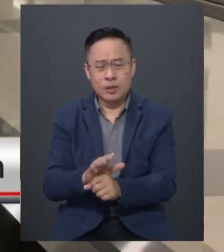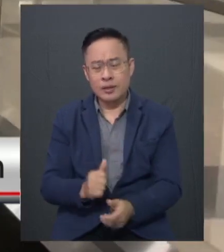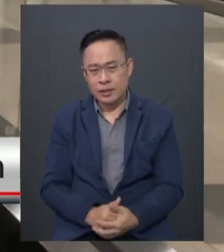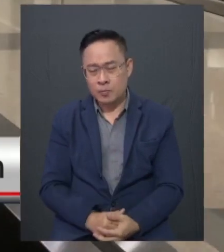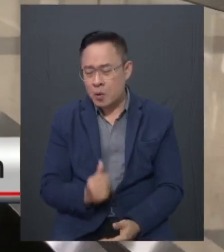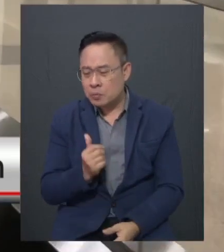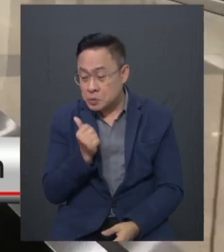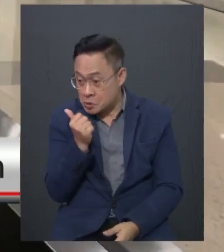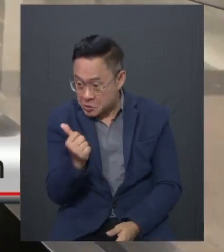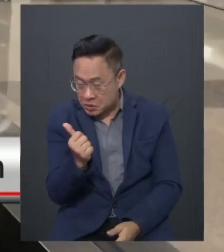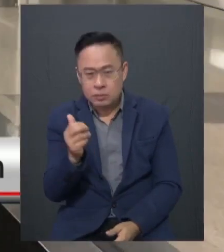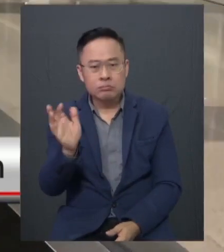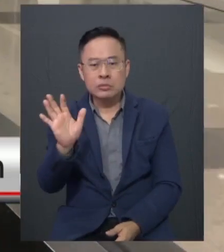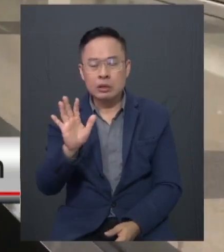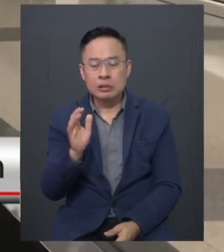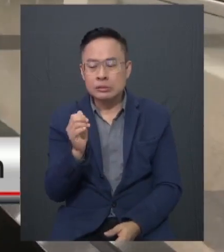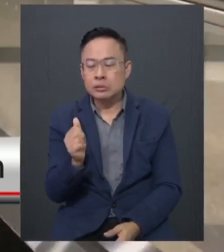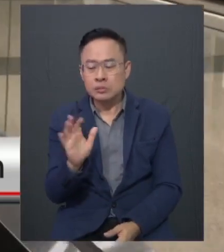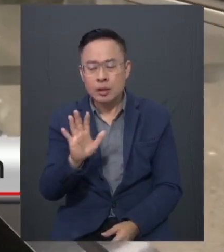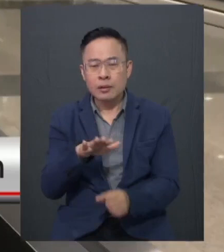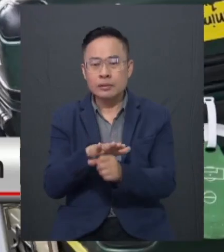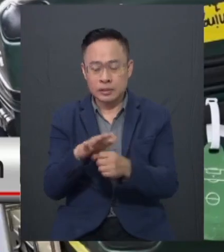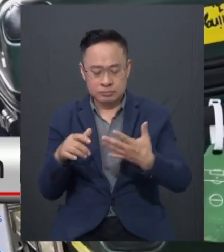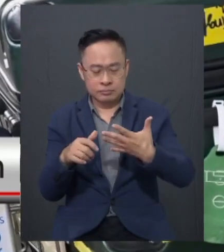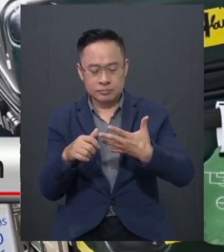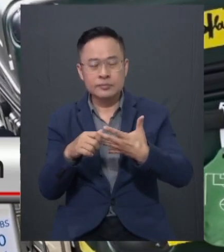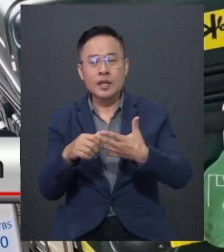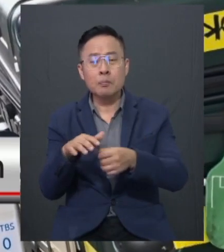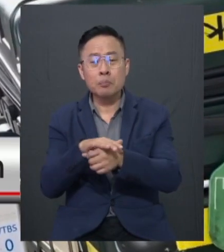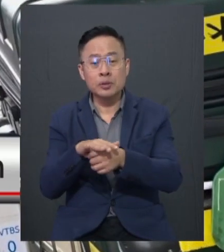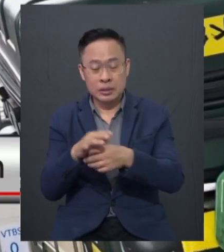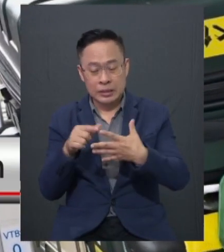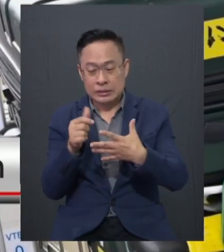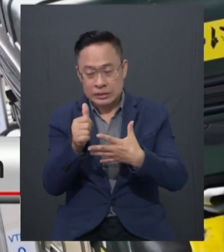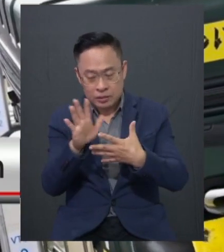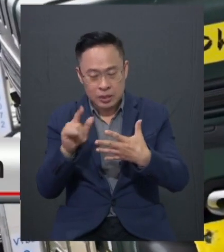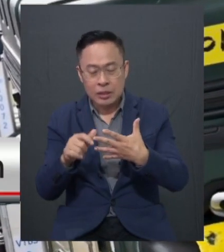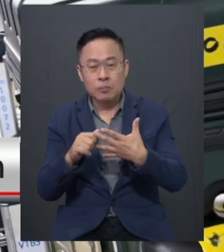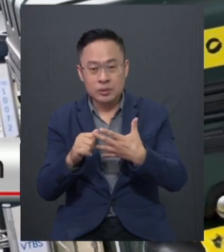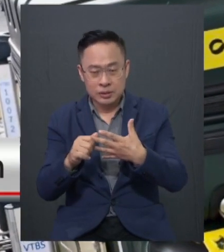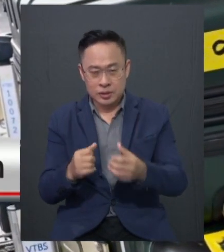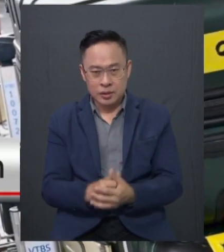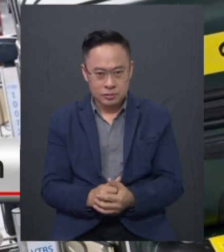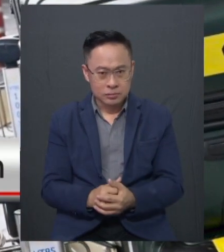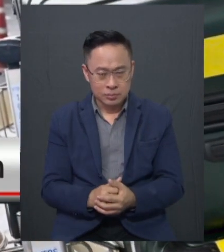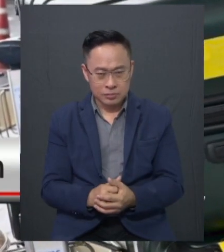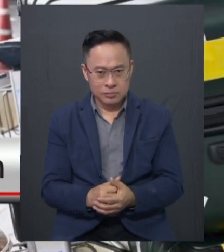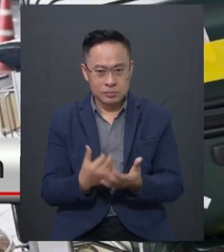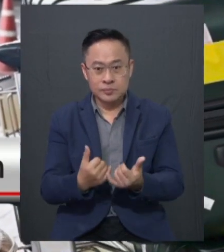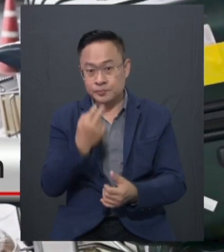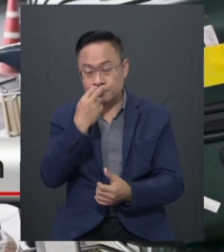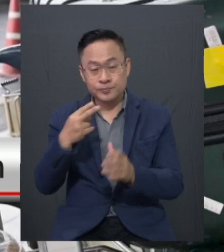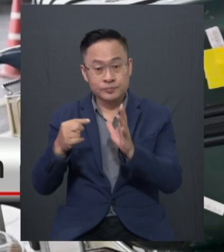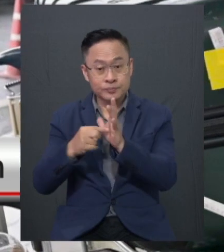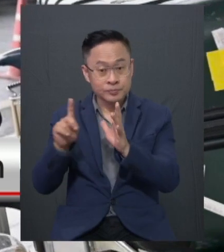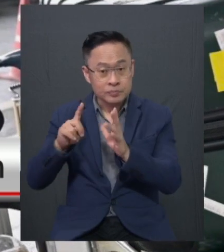ส่วนสไตล์การเล่นในเกมแรกเนี่ยหลายคนก็ถามมาโน่ว่าจะเอายังไงน ะ จะไปอุดก่อนไหมเอาผลเสมอกลับมาบ้านเราหรือเปล่